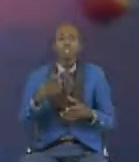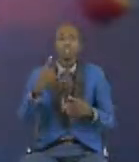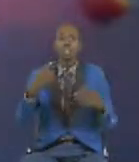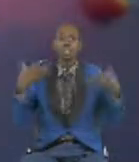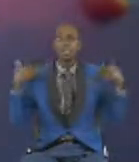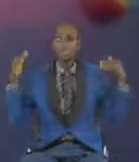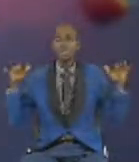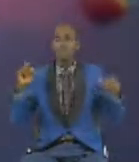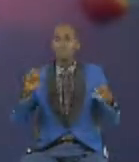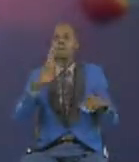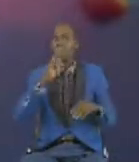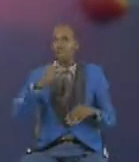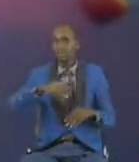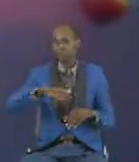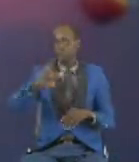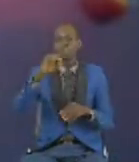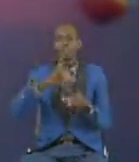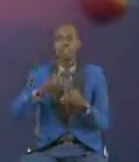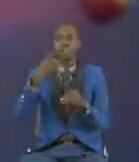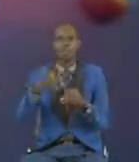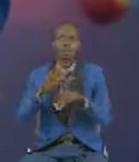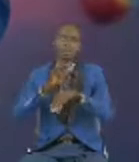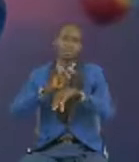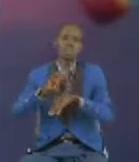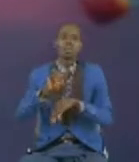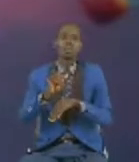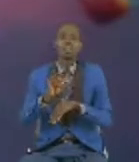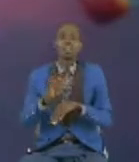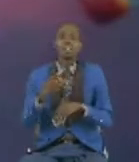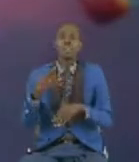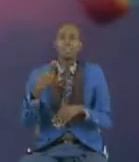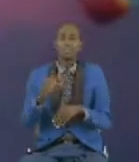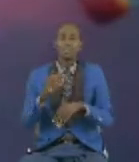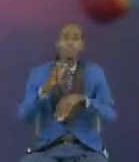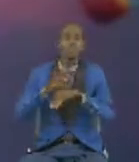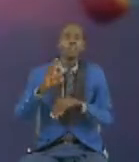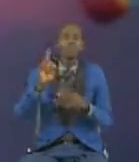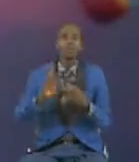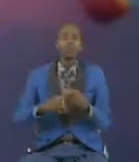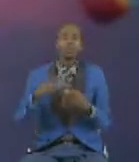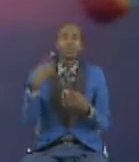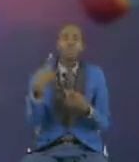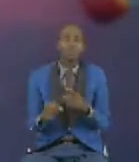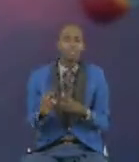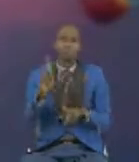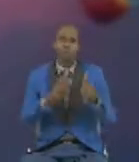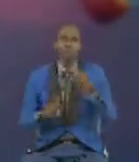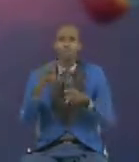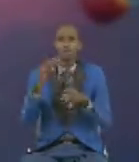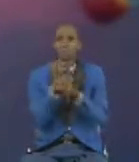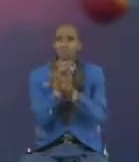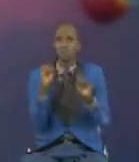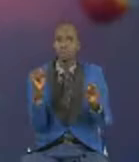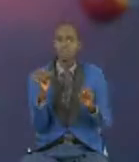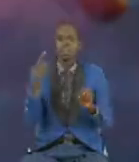Les anges sont toujours dans le ministère. Et ils servent ceux qui sont les héritiers du salut.